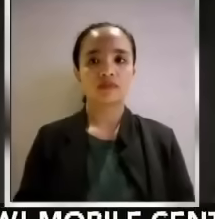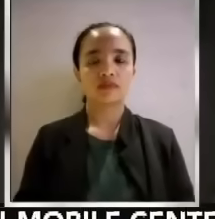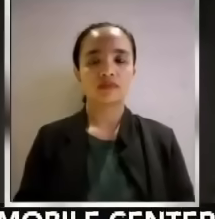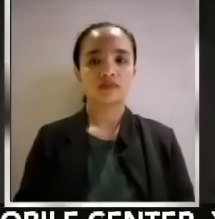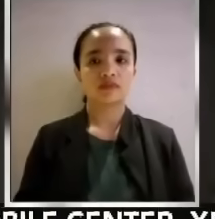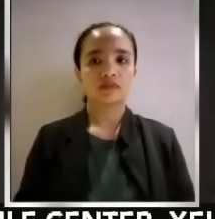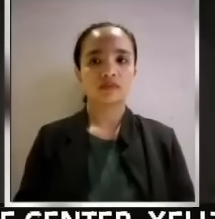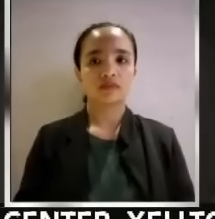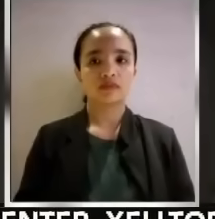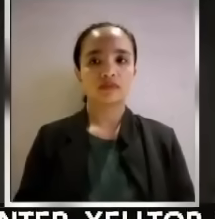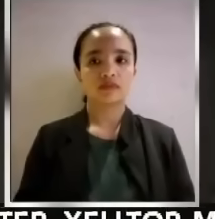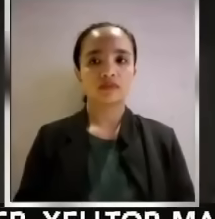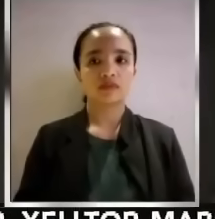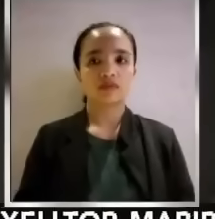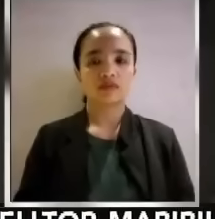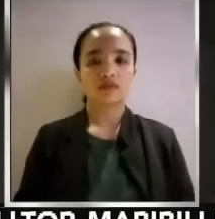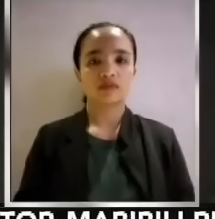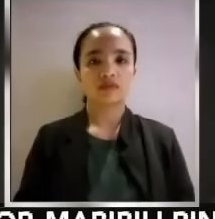Russell?